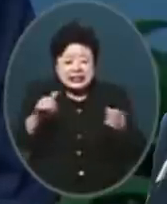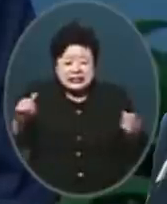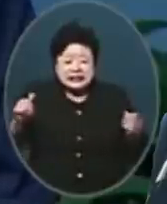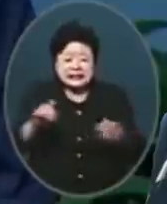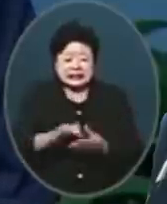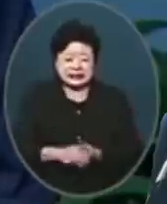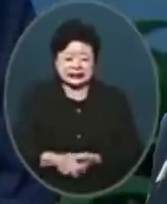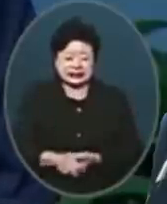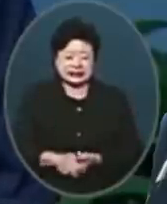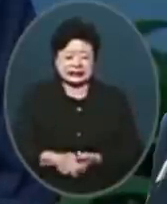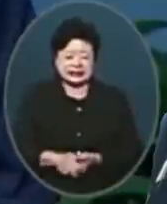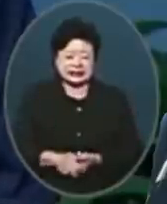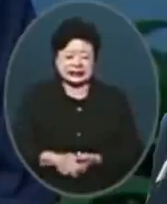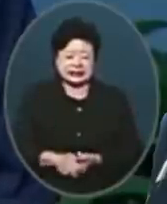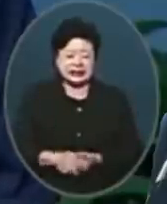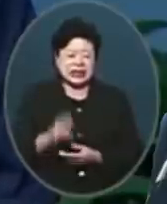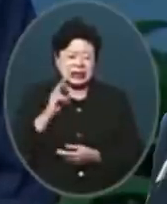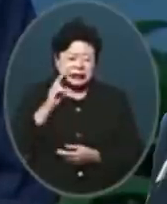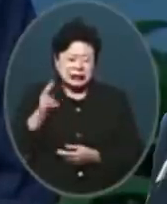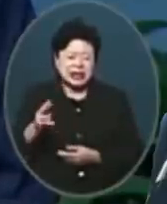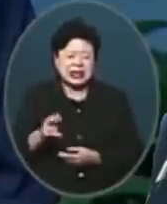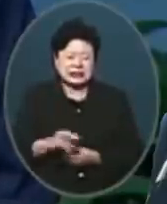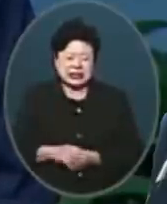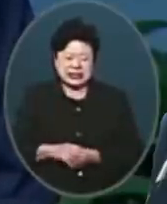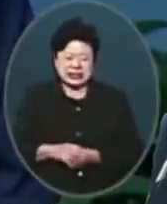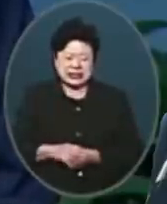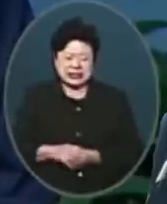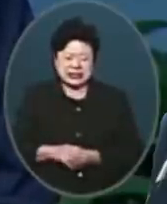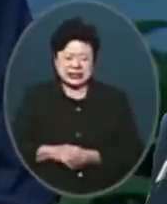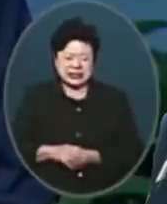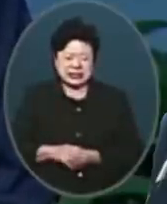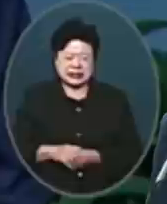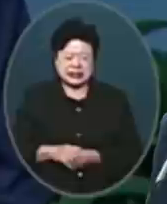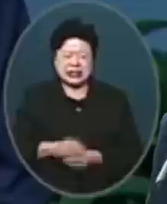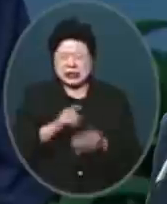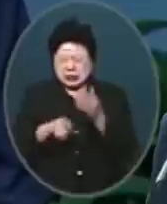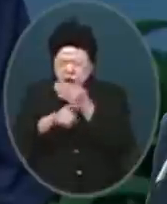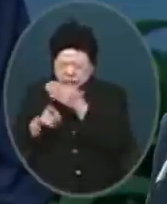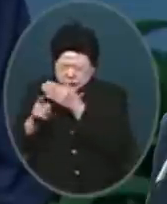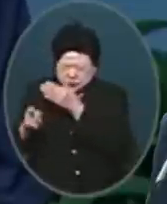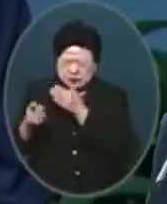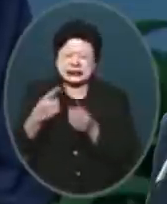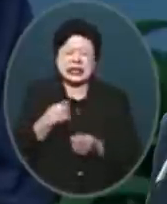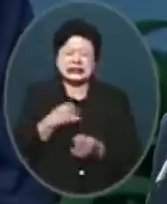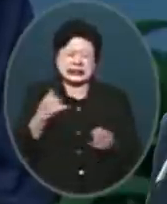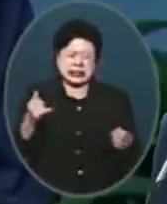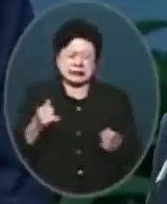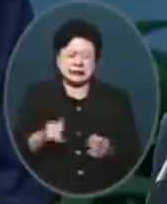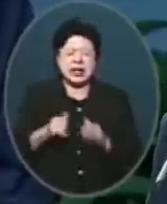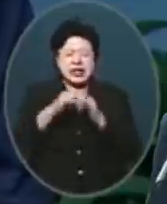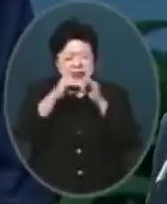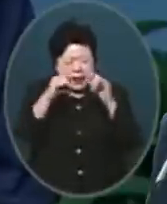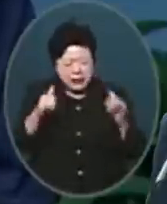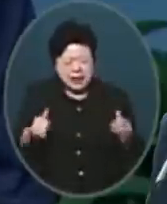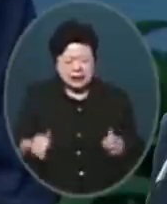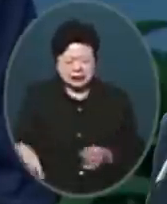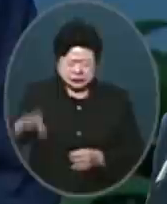세리는 굉장히 미움을 받고 손가락질을 받고 사회